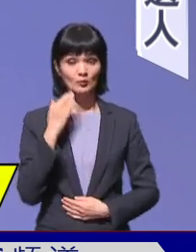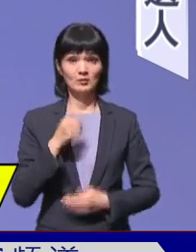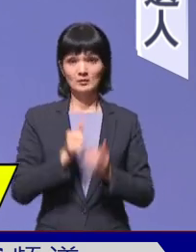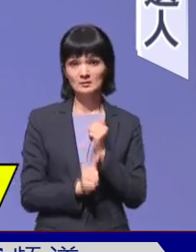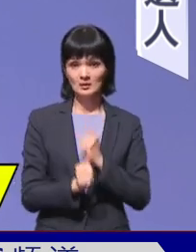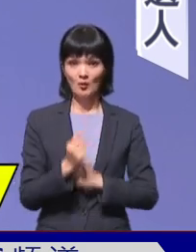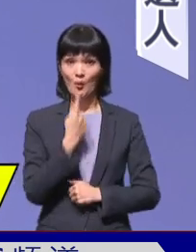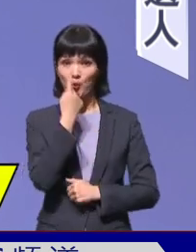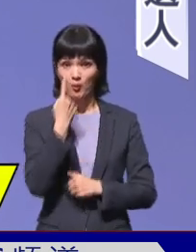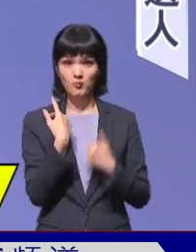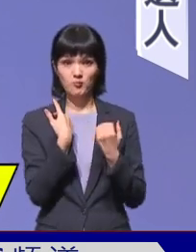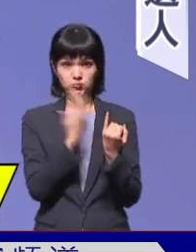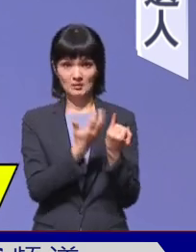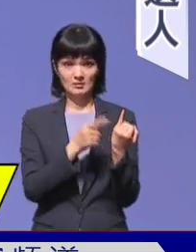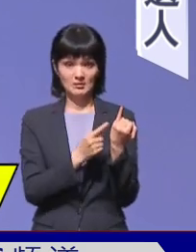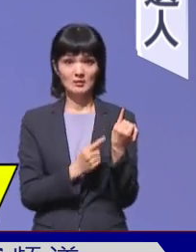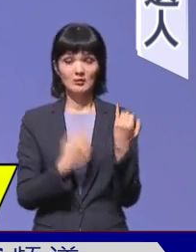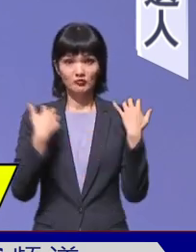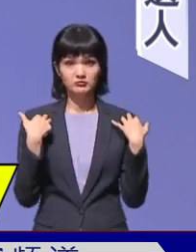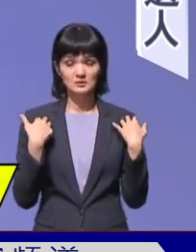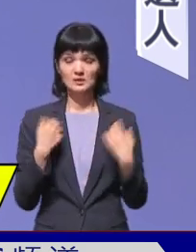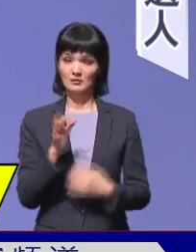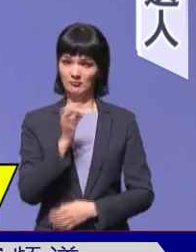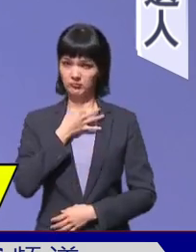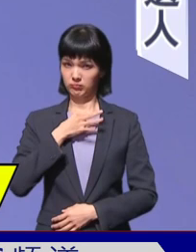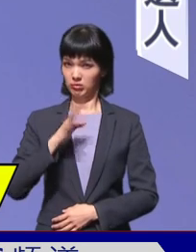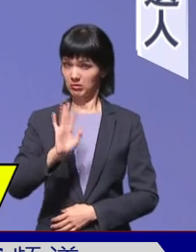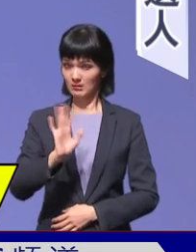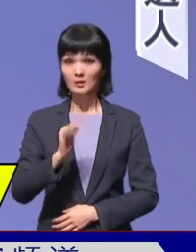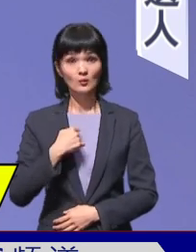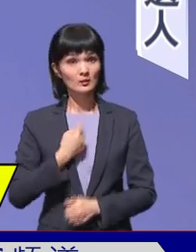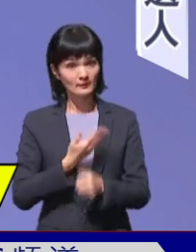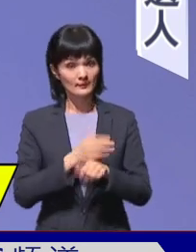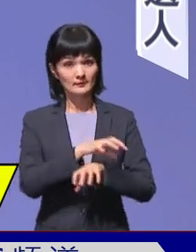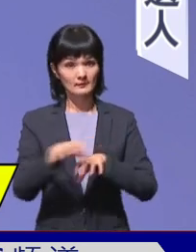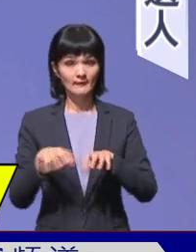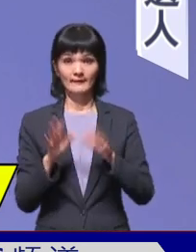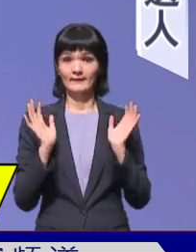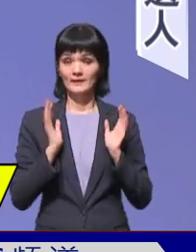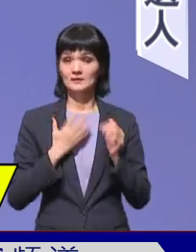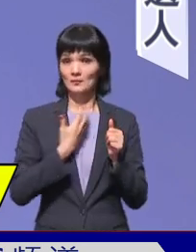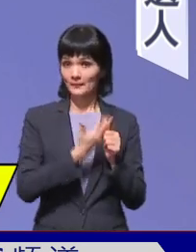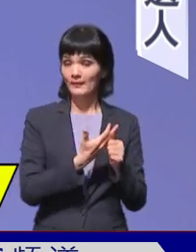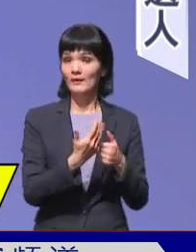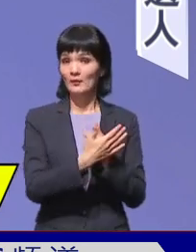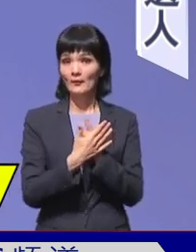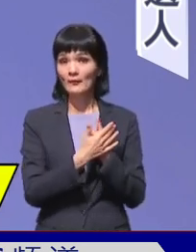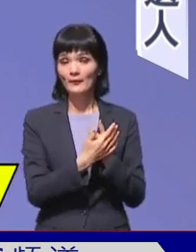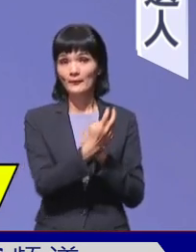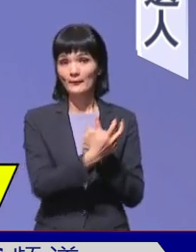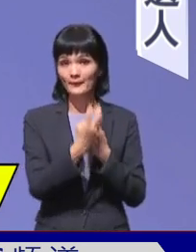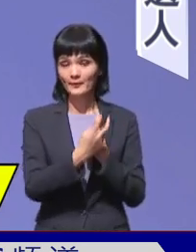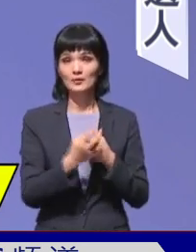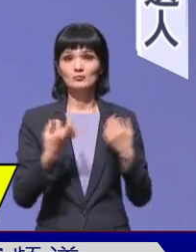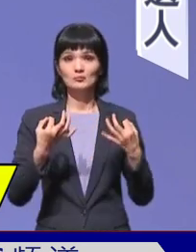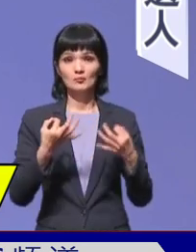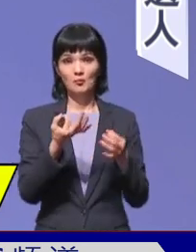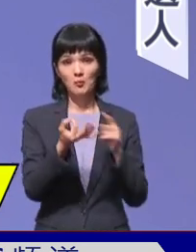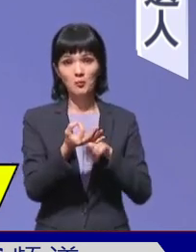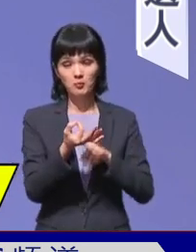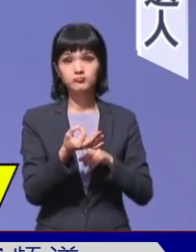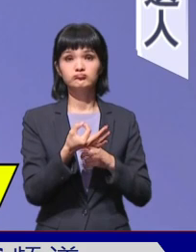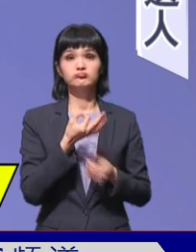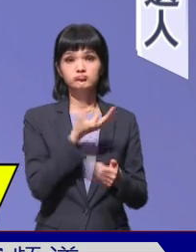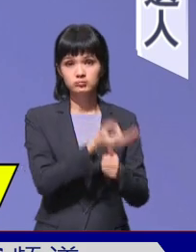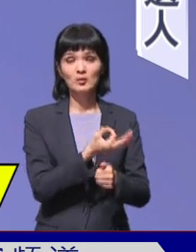一个女性的责任，她就不会愿意生。所以我们要提供一个友善托育的环境，而不是只是单纯发钱而已，让每一个托